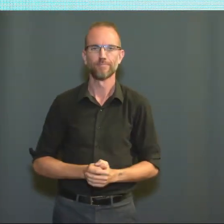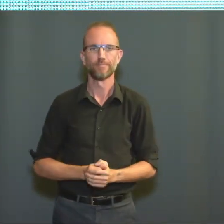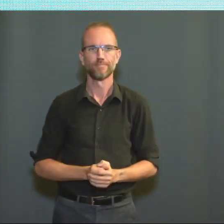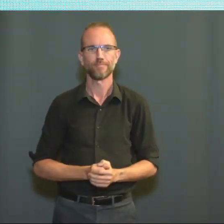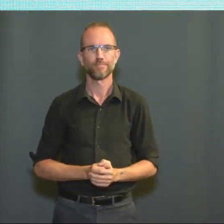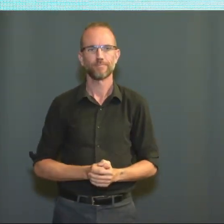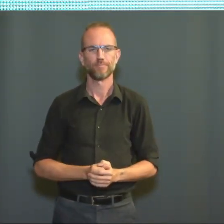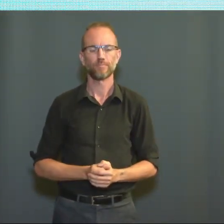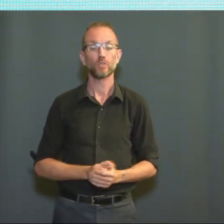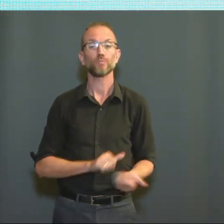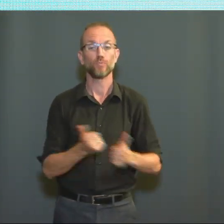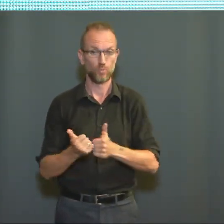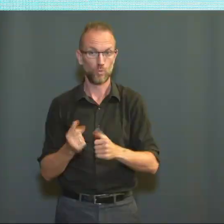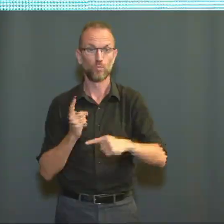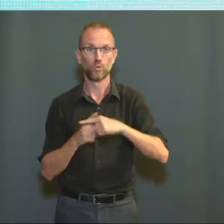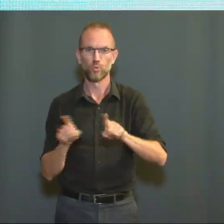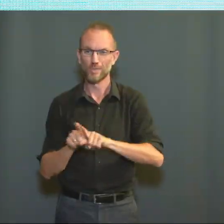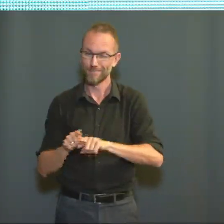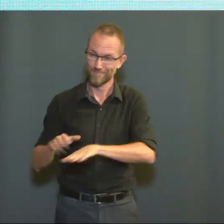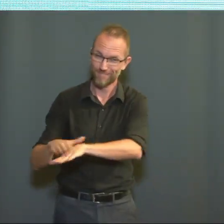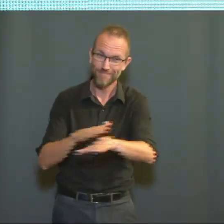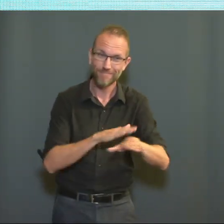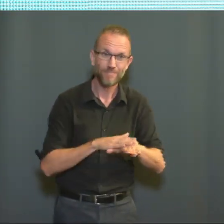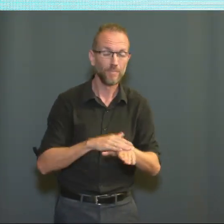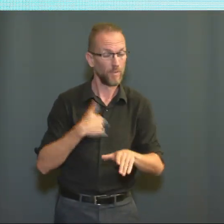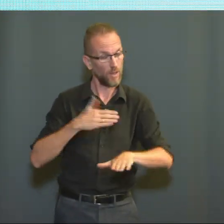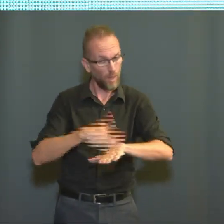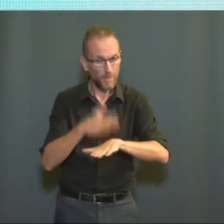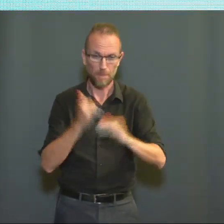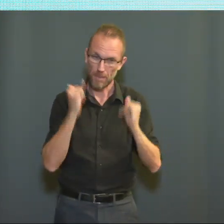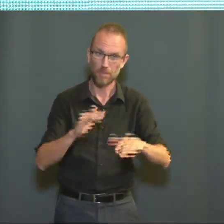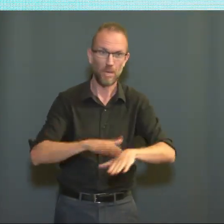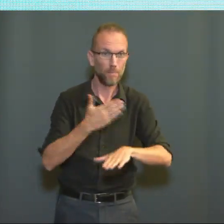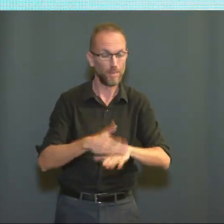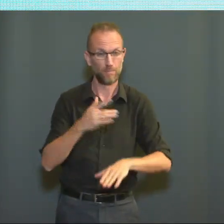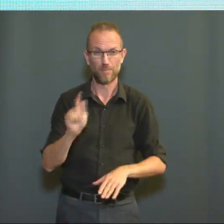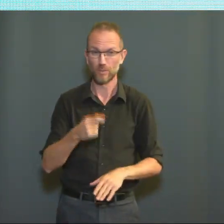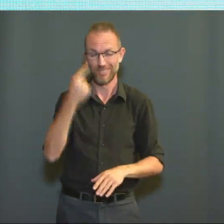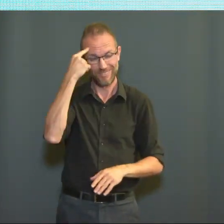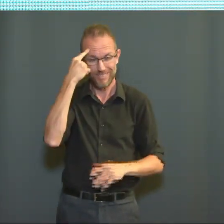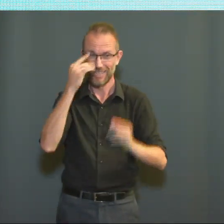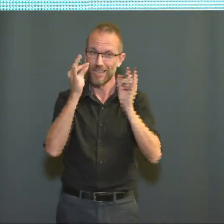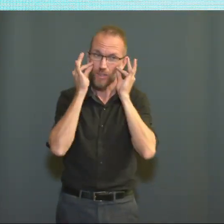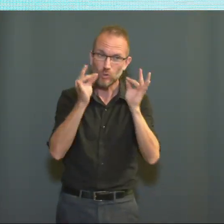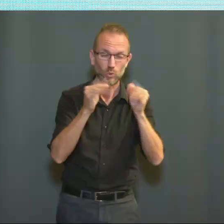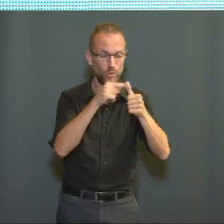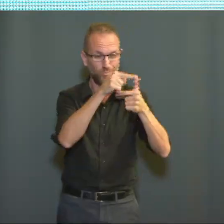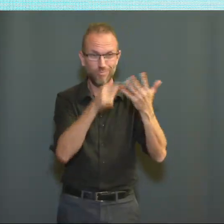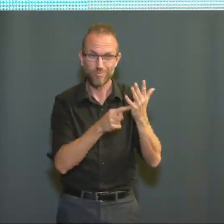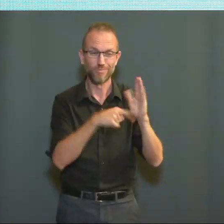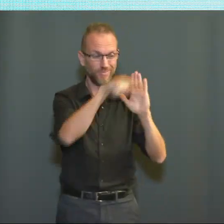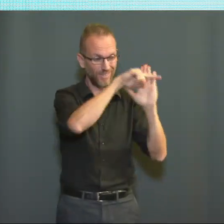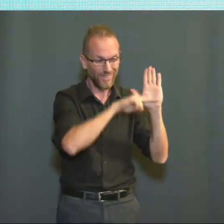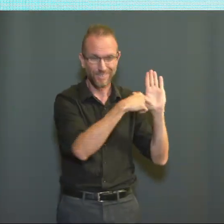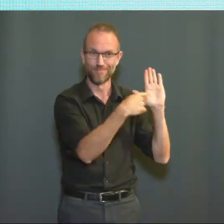répéter, bien sûr, les mesures préventives restent essentielles dans la lutte. Une bonne hygiène des